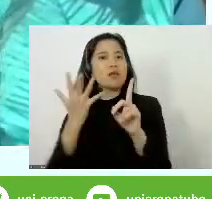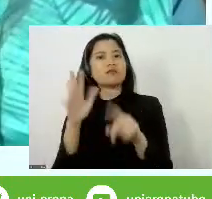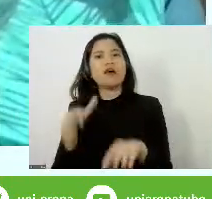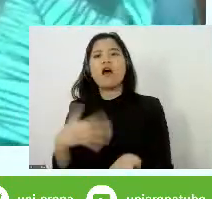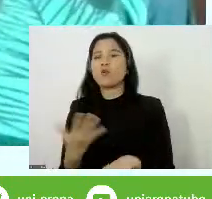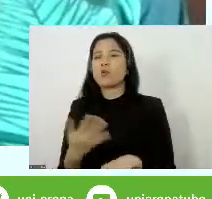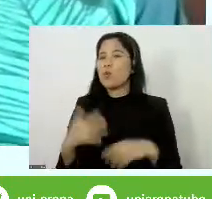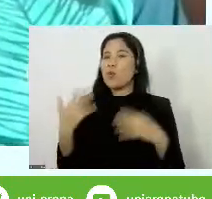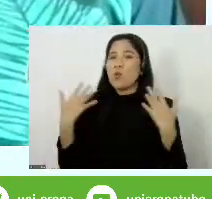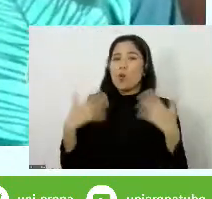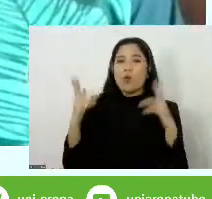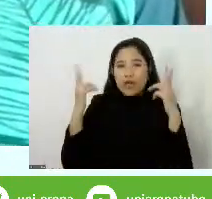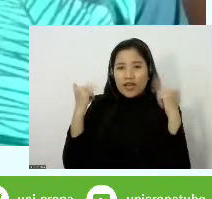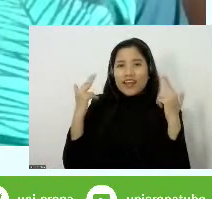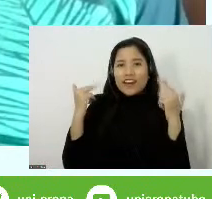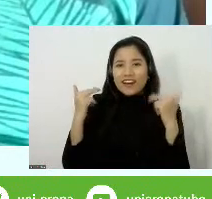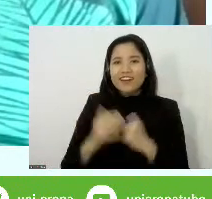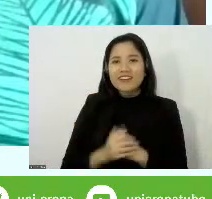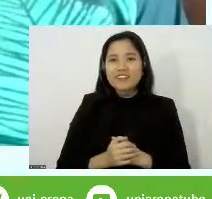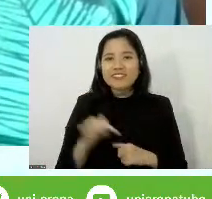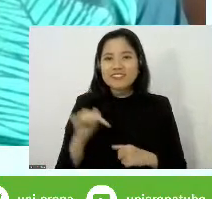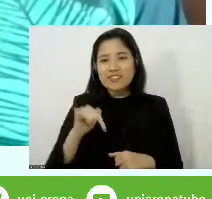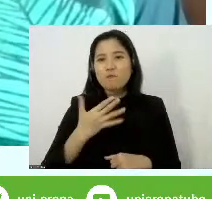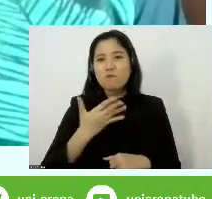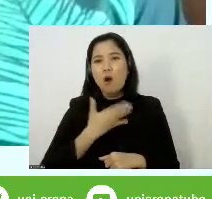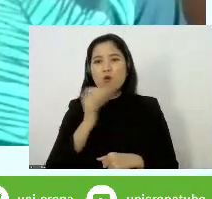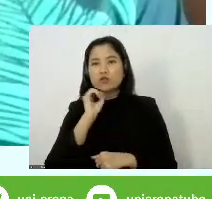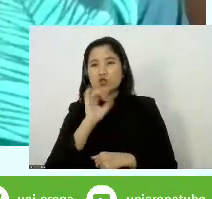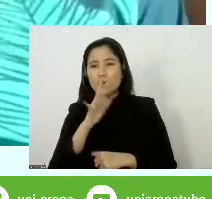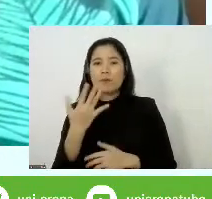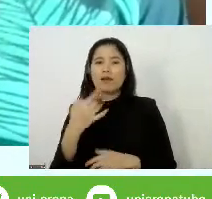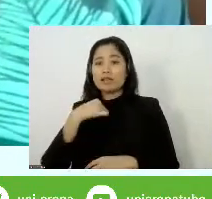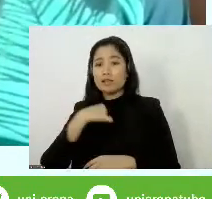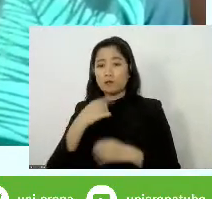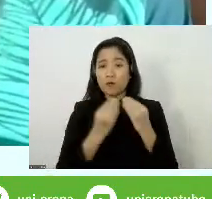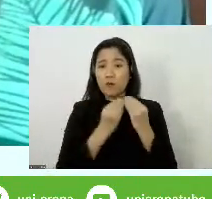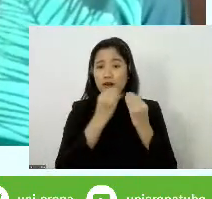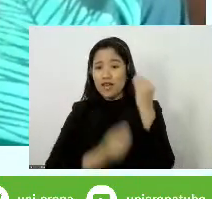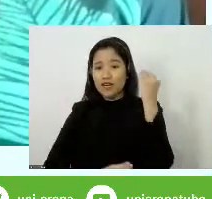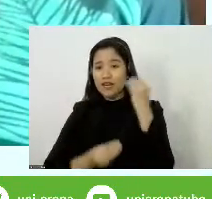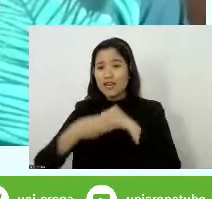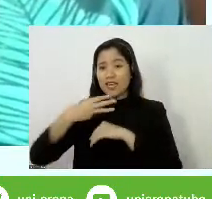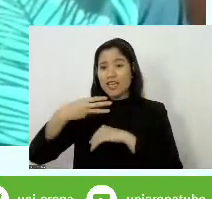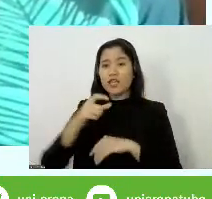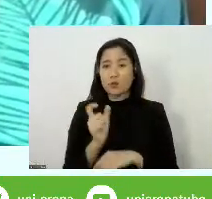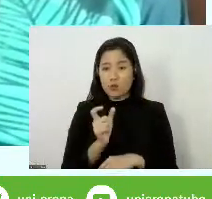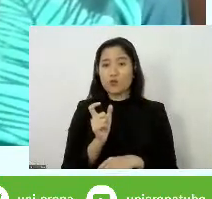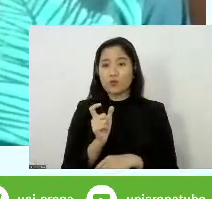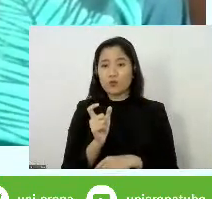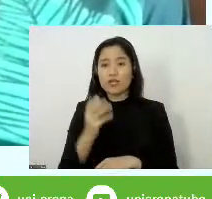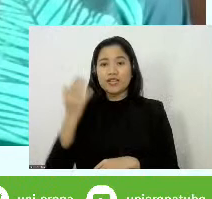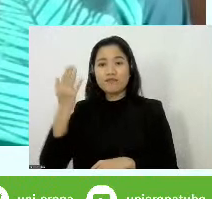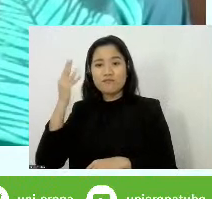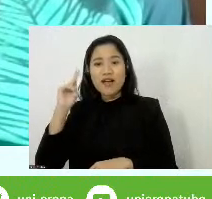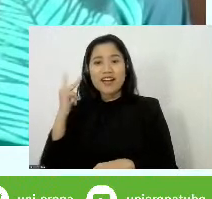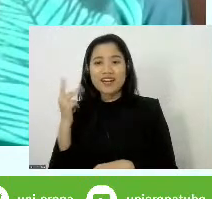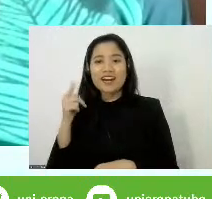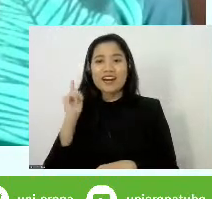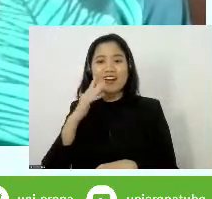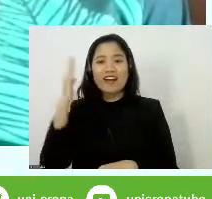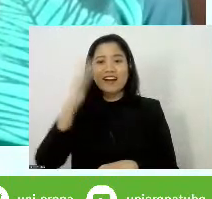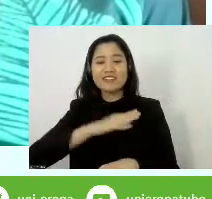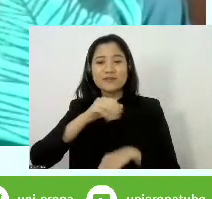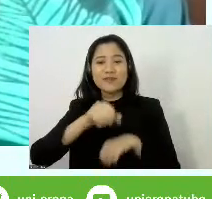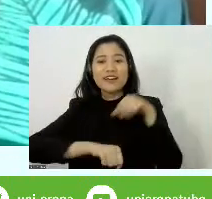nah Om butut kita juga mau ngucapin nih aku mau pilih aiu mau ngucapin Kemaren baru aja hari